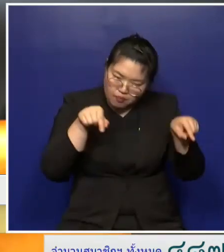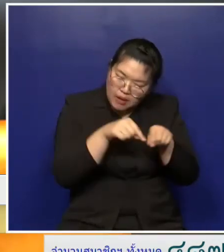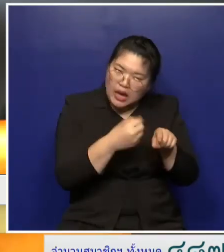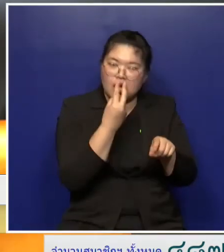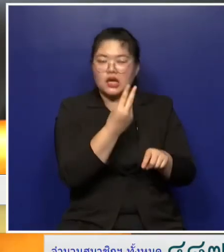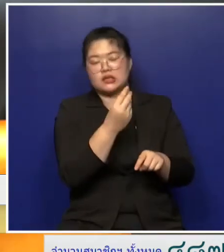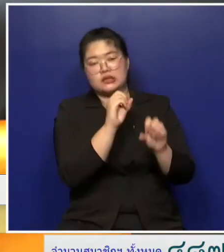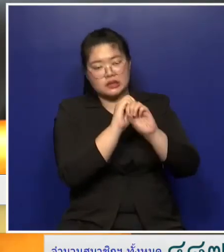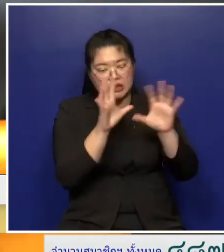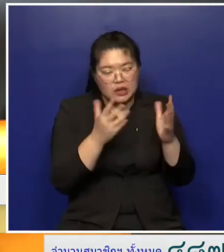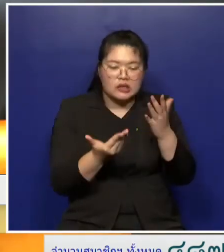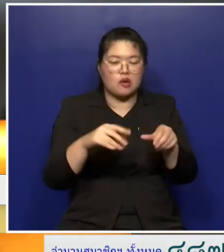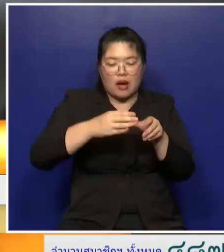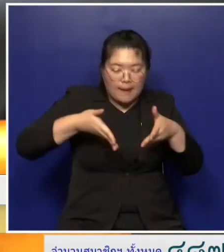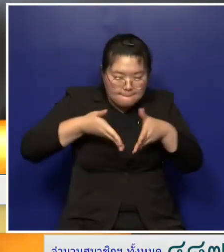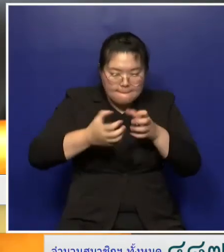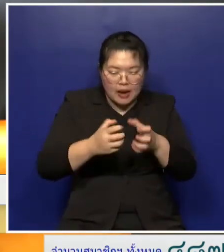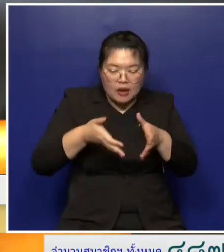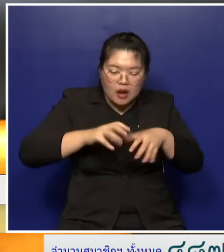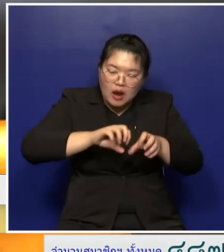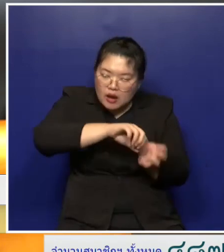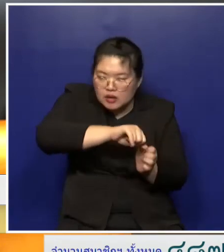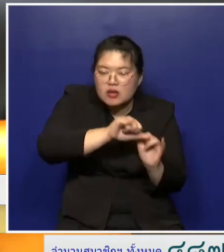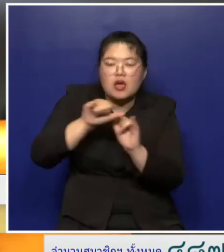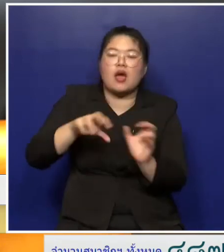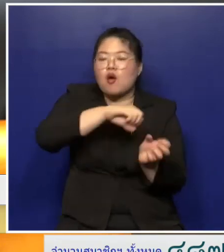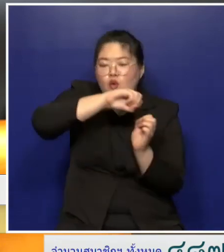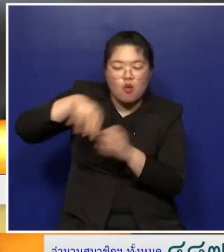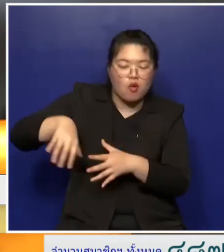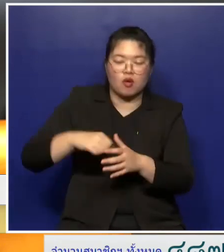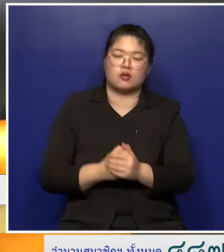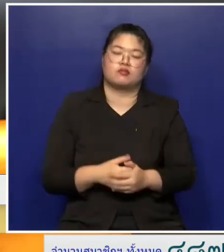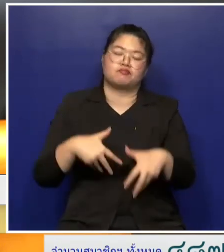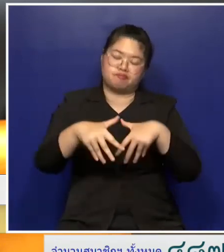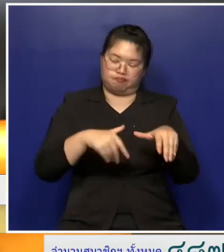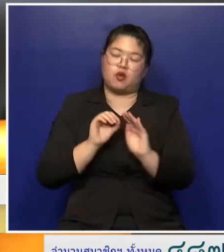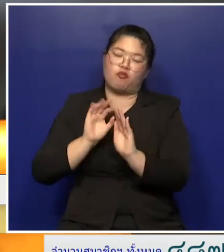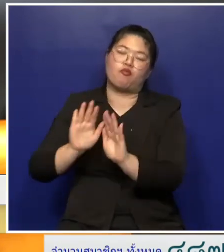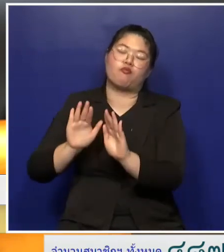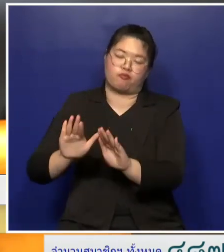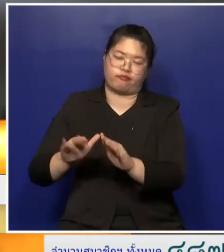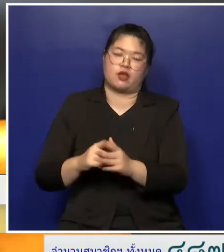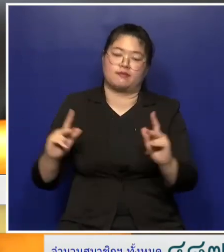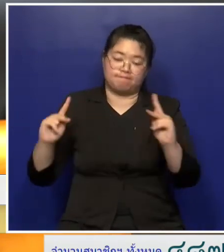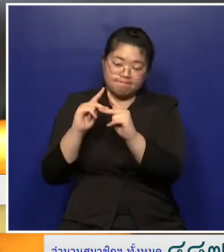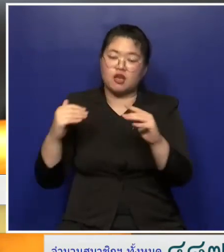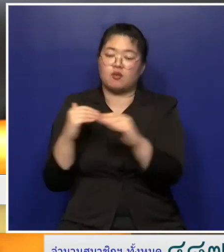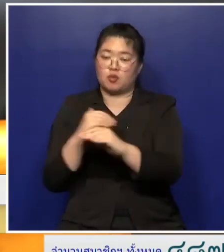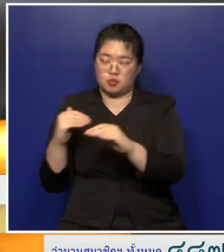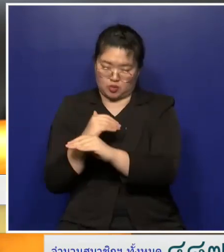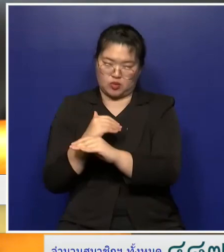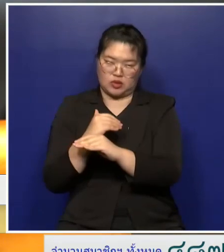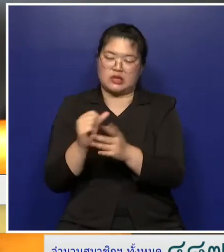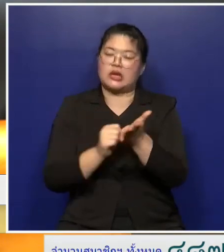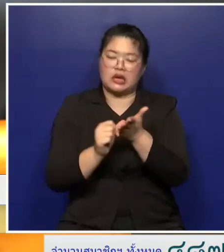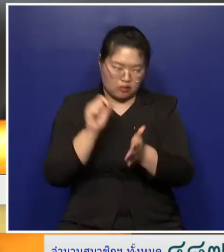จรณาในการนำ barrier ออกไปเลยก็ได้ค่ะพี่นำประชาชนฝากมานะคะดีฉันจึงอยากรบให้กระสวงความนาคมดำเนนการเพื่อความปลด